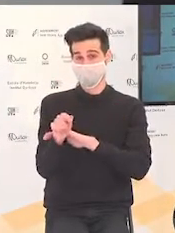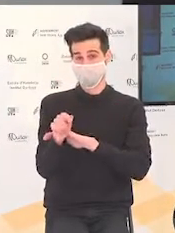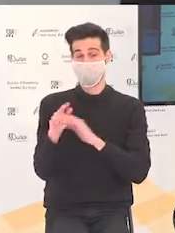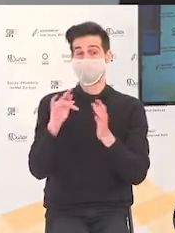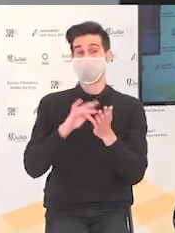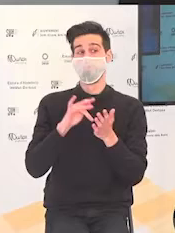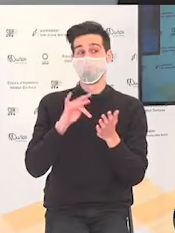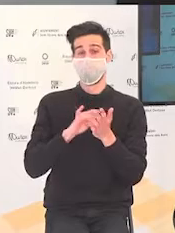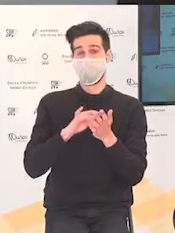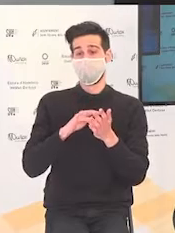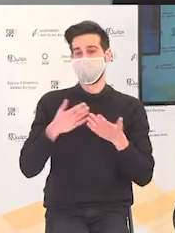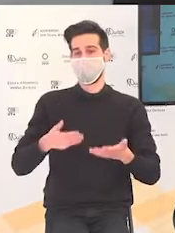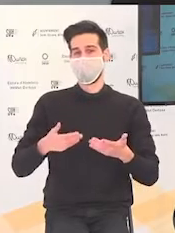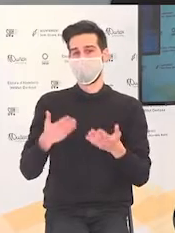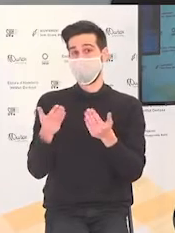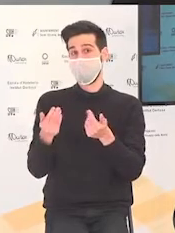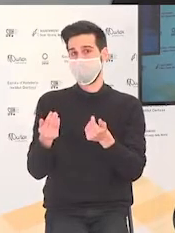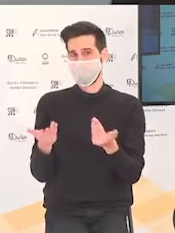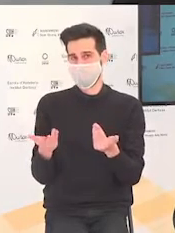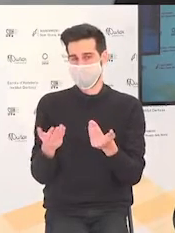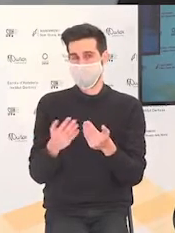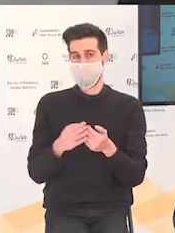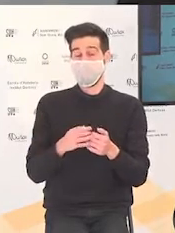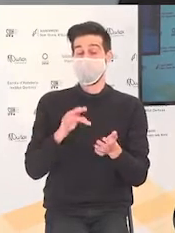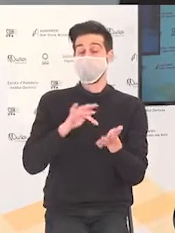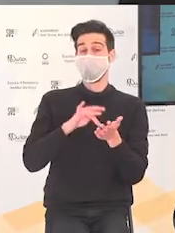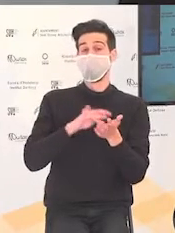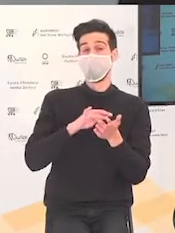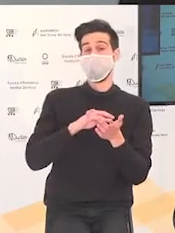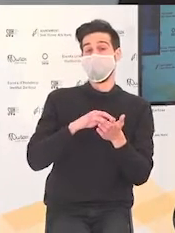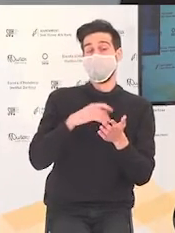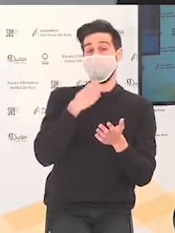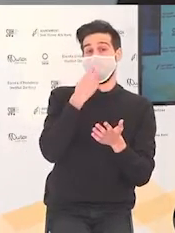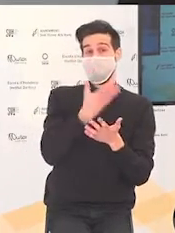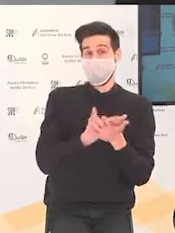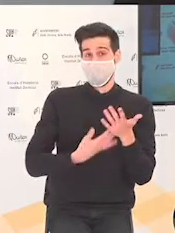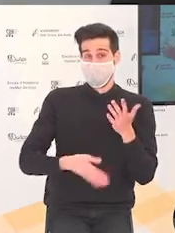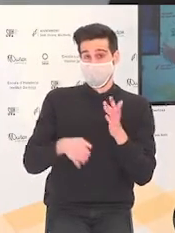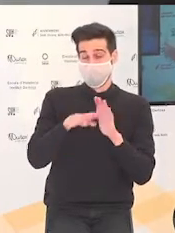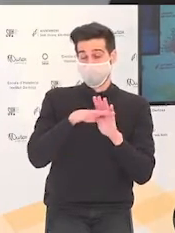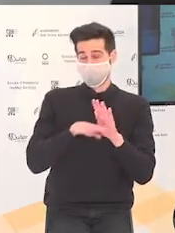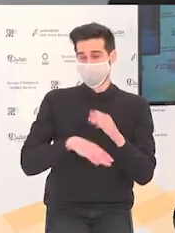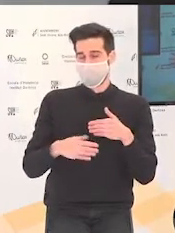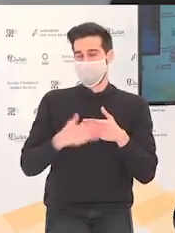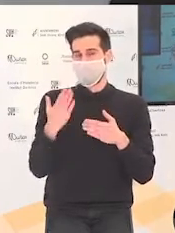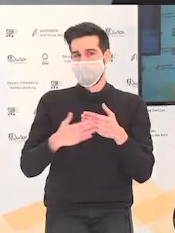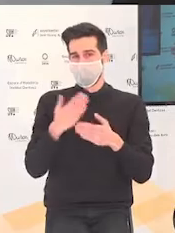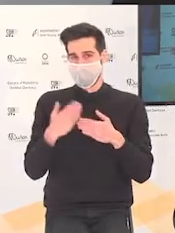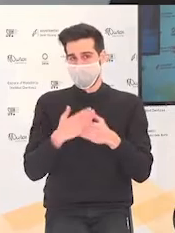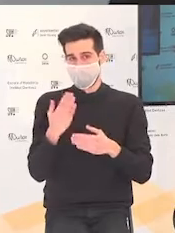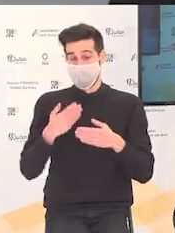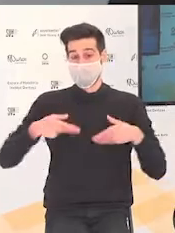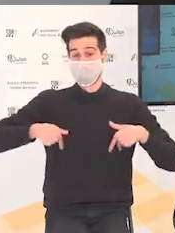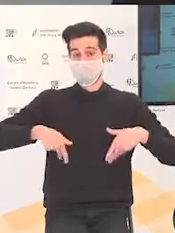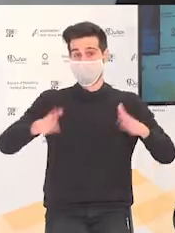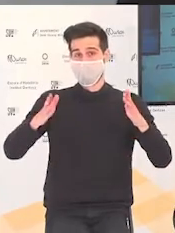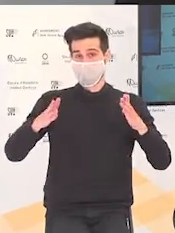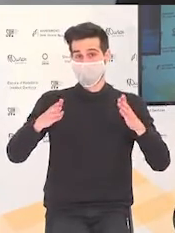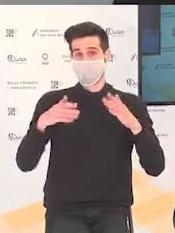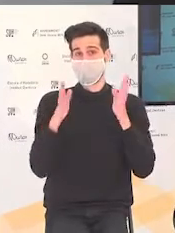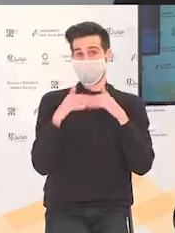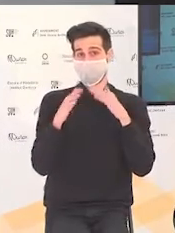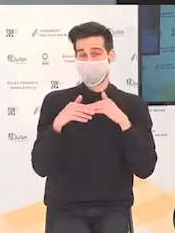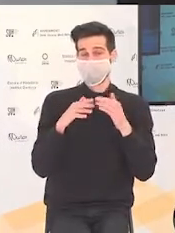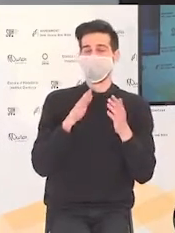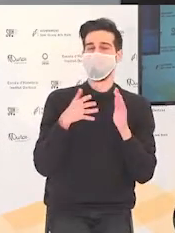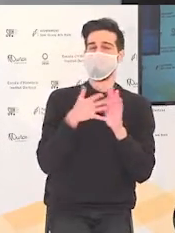sortir un cop hagi començat la recepta, s'ha de fer pel mig de la sala per no interferir amb el llenguatge de signes. Llavors, en